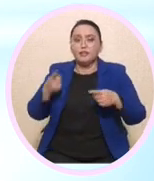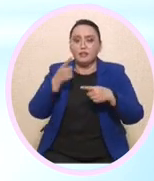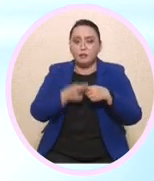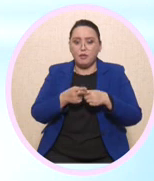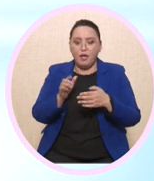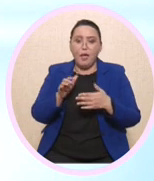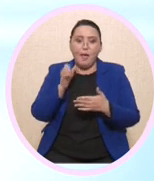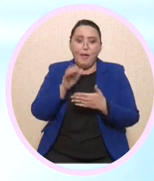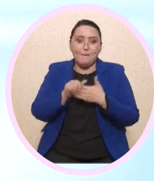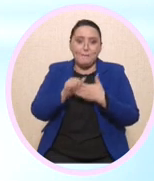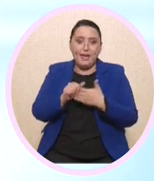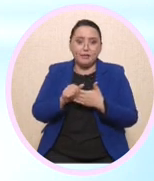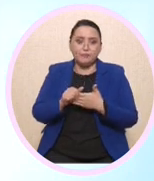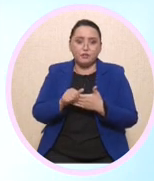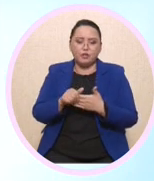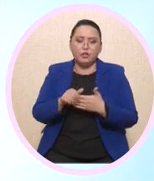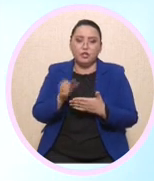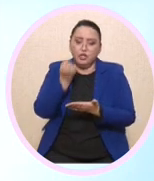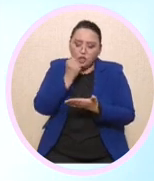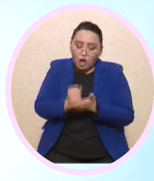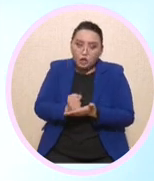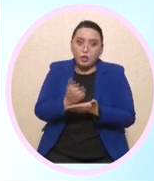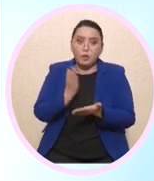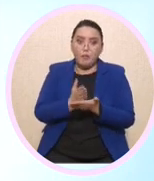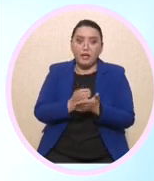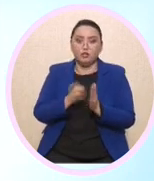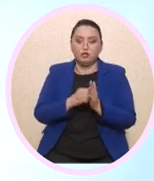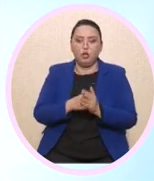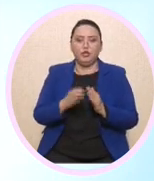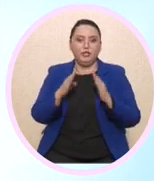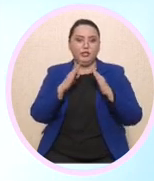баримт нотлогоотой байх юм шүү. Гэрийн даалгавар